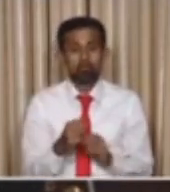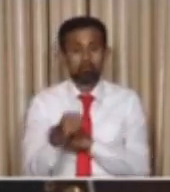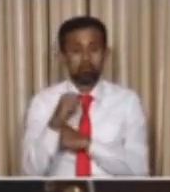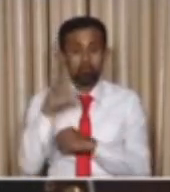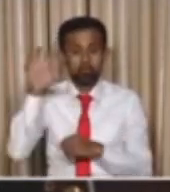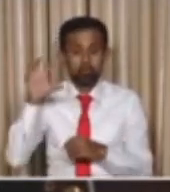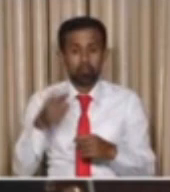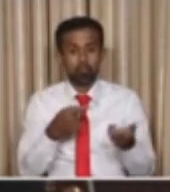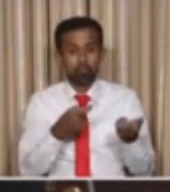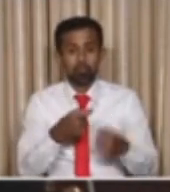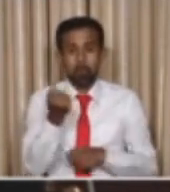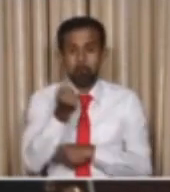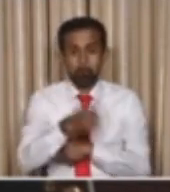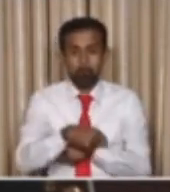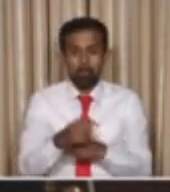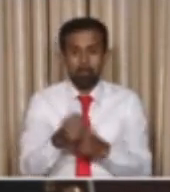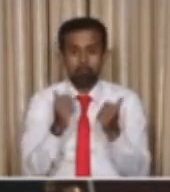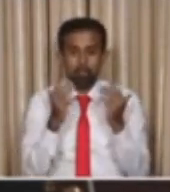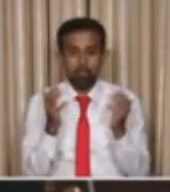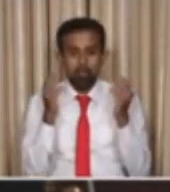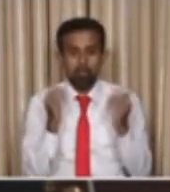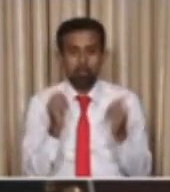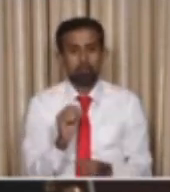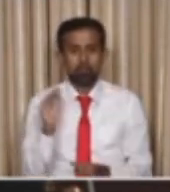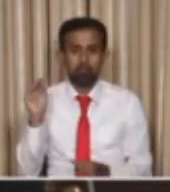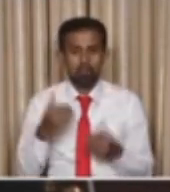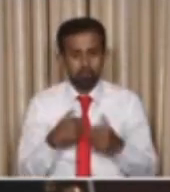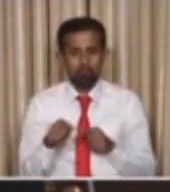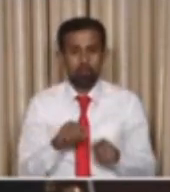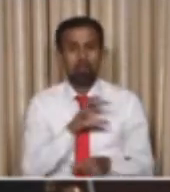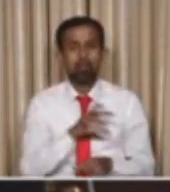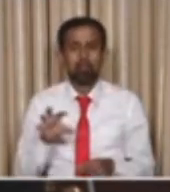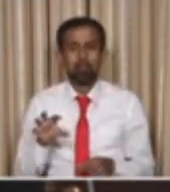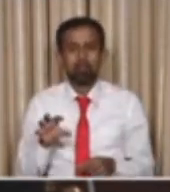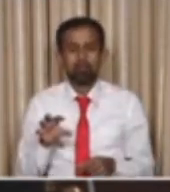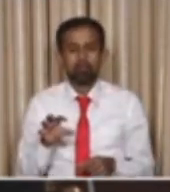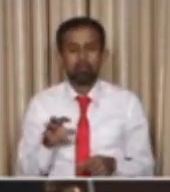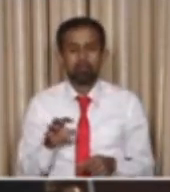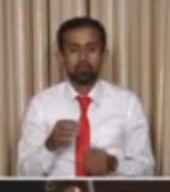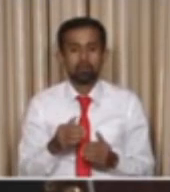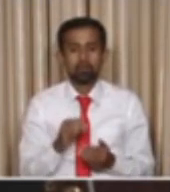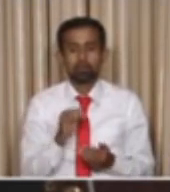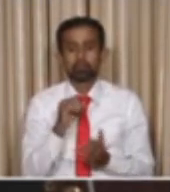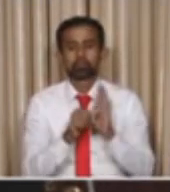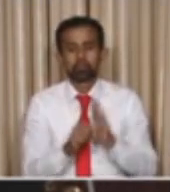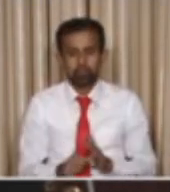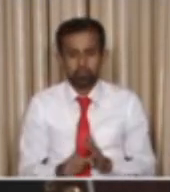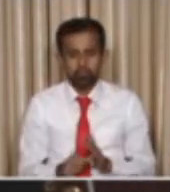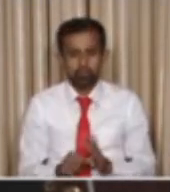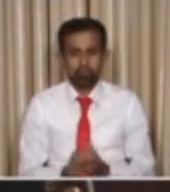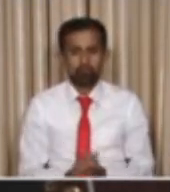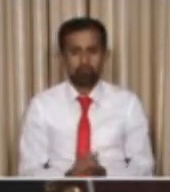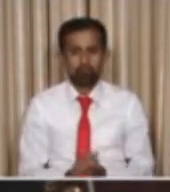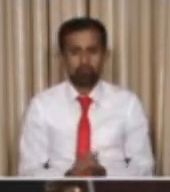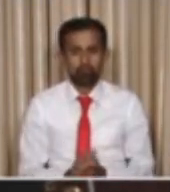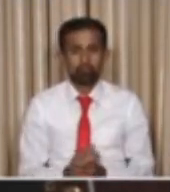යුද උපාය උපක්‍රමවල සාර්ථකත්වය කෙසේ වෙතත් අපේ වගේ රටවල් වලට අනර්ථයක් පමණයි සිදුවන්නේ.